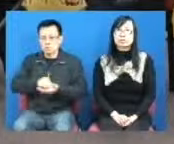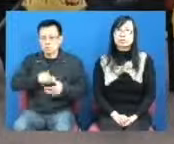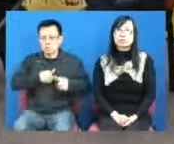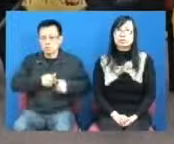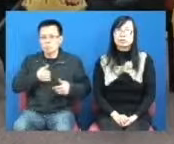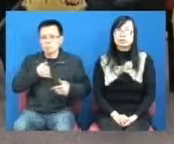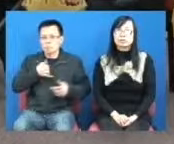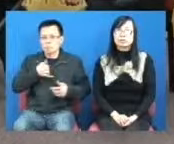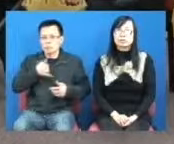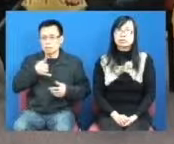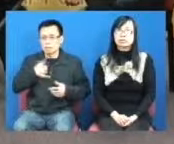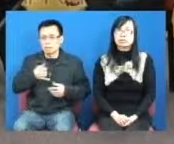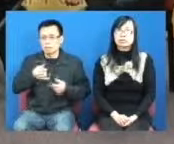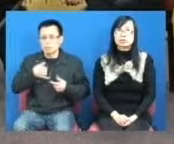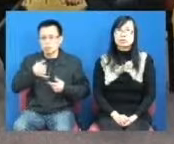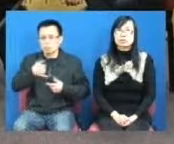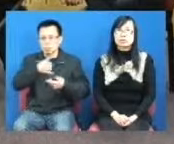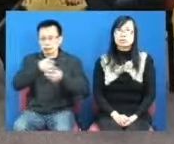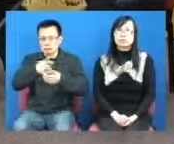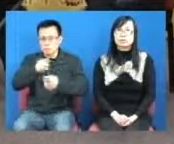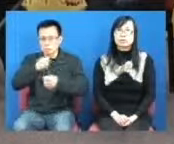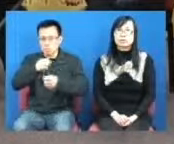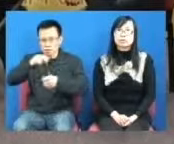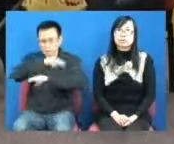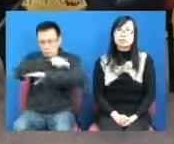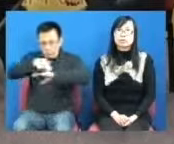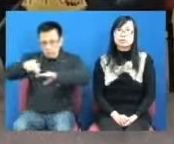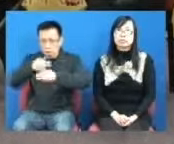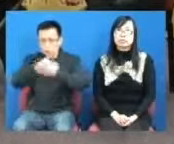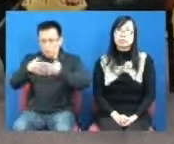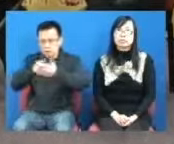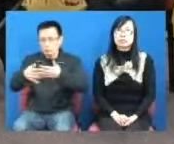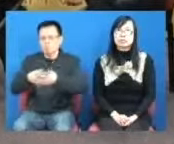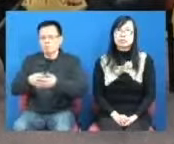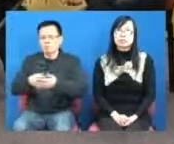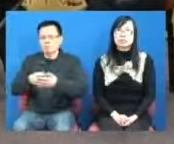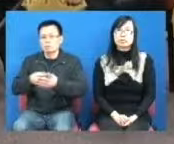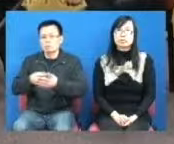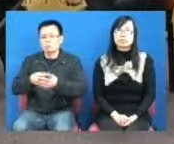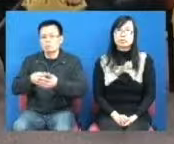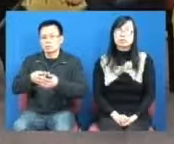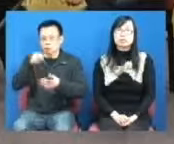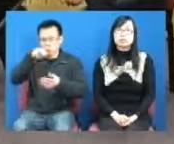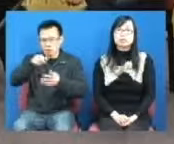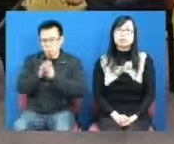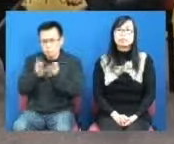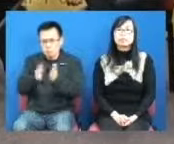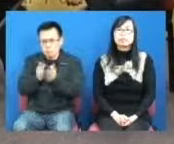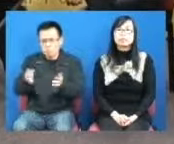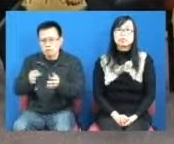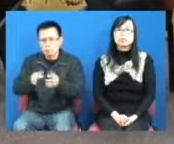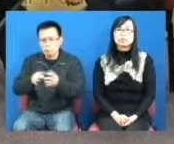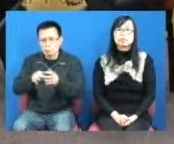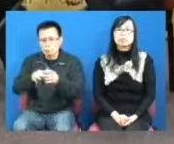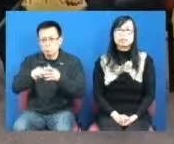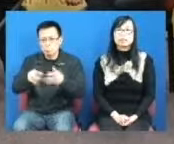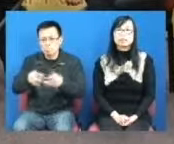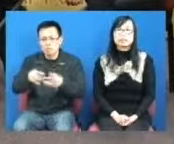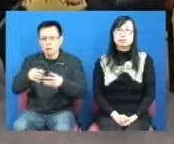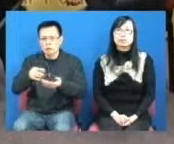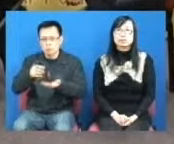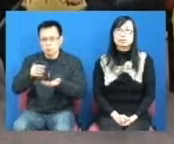拿一些交貨拿一些措施出來去解決這些問題呢看完整個財政預算案就是樓價寫屋